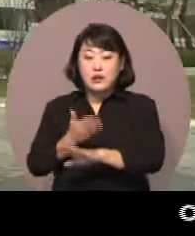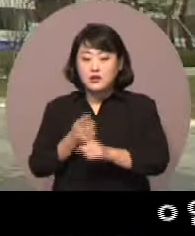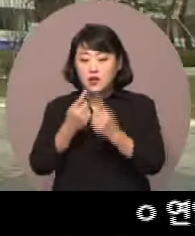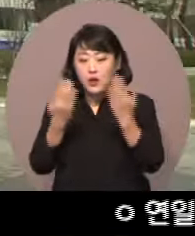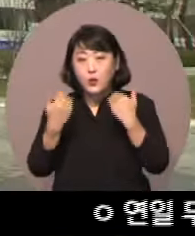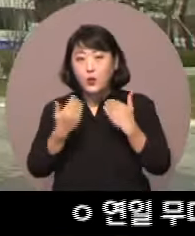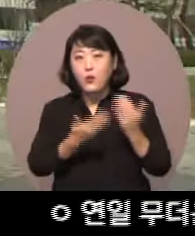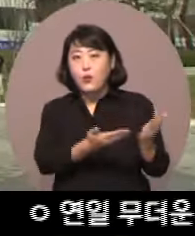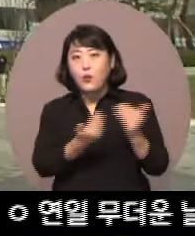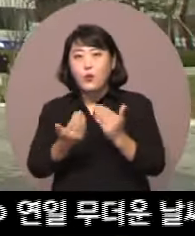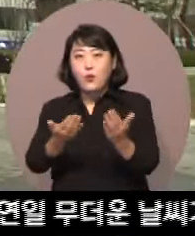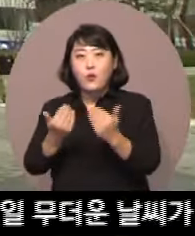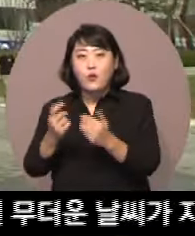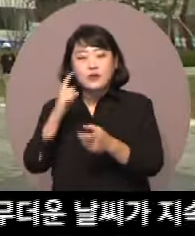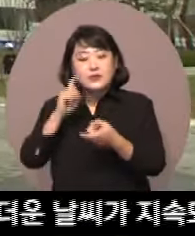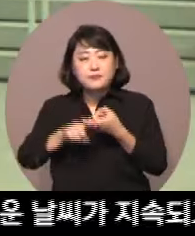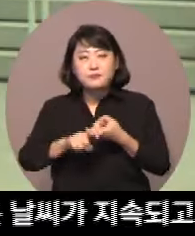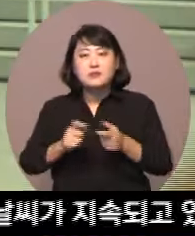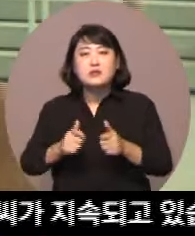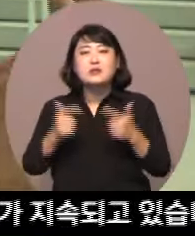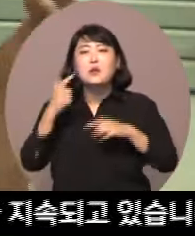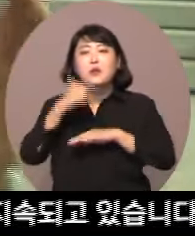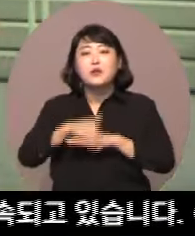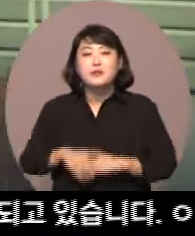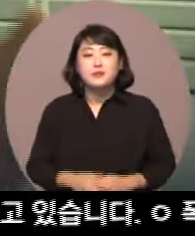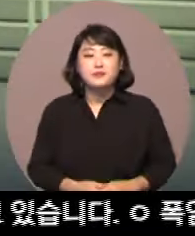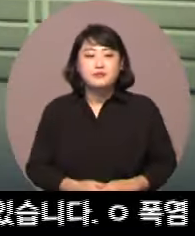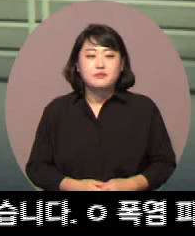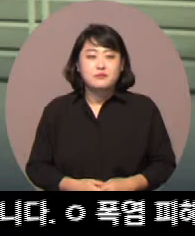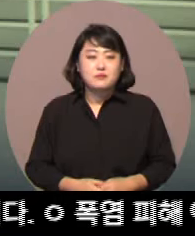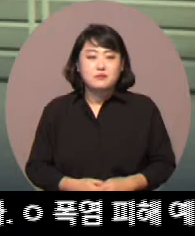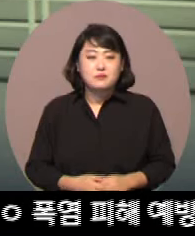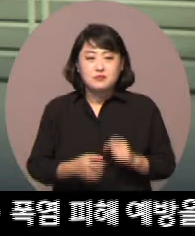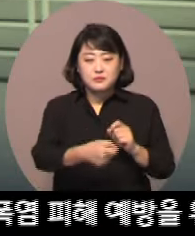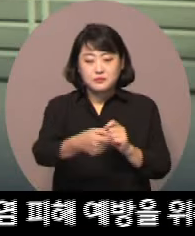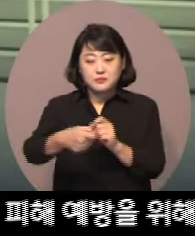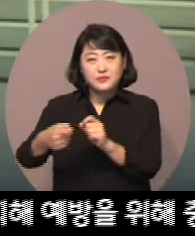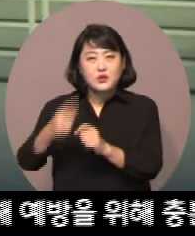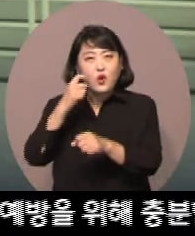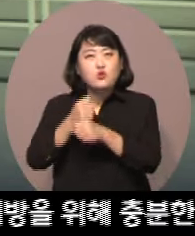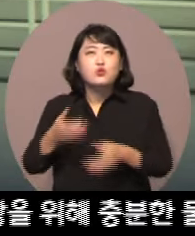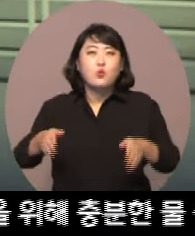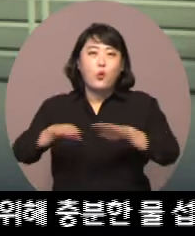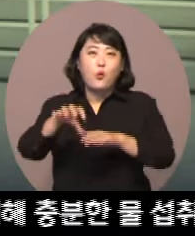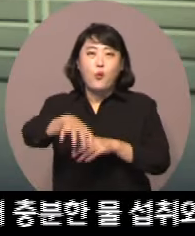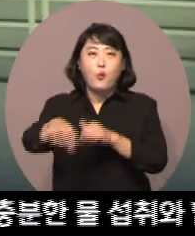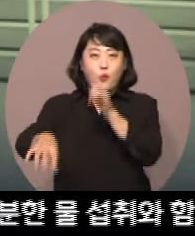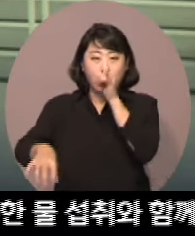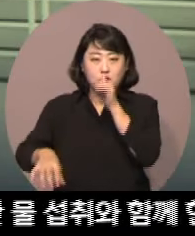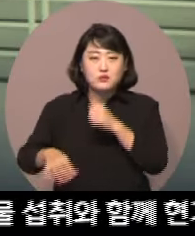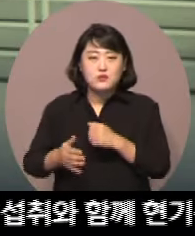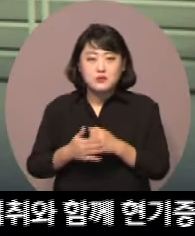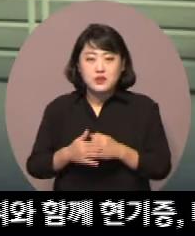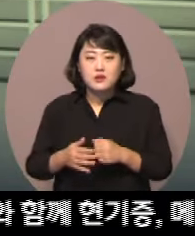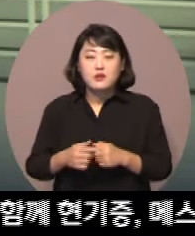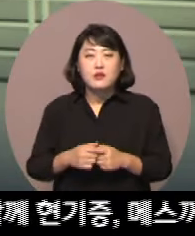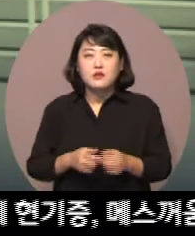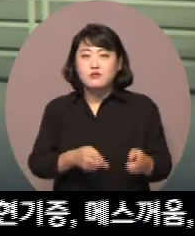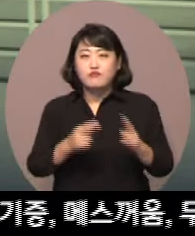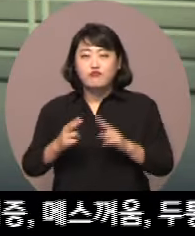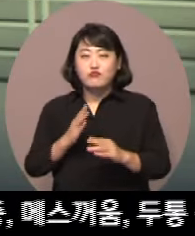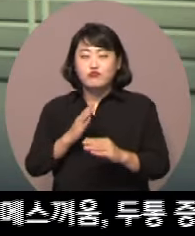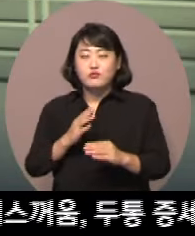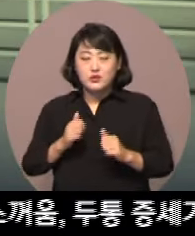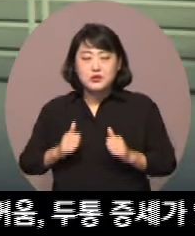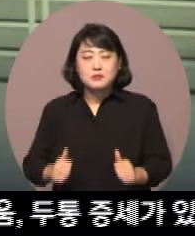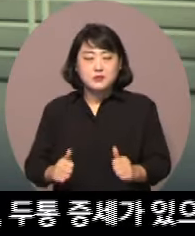관심도 이끌어내겠다는 계획입니다. 인근에는 또 여러 산업체 연구기관들이 있죠. 이들과 산학연의 가교 역할을 저희들이 충실히